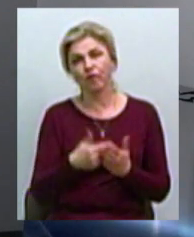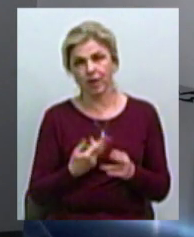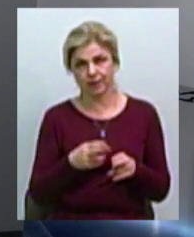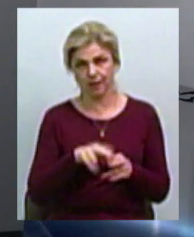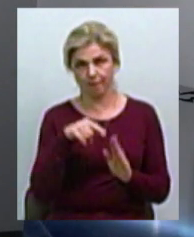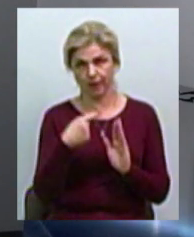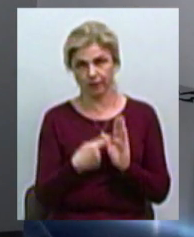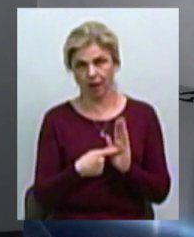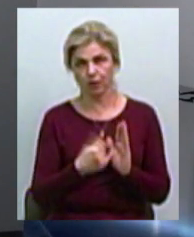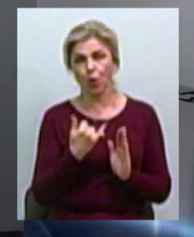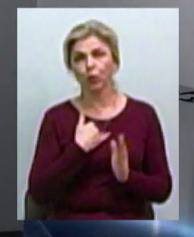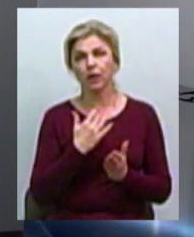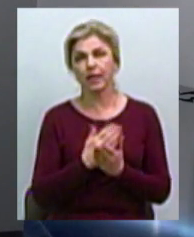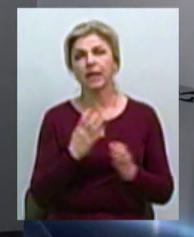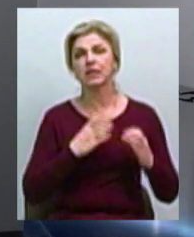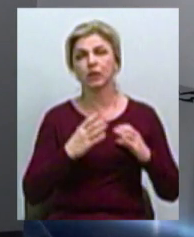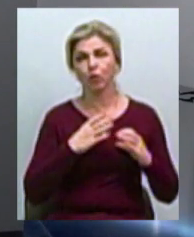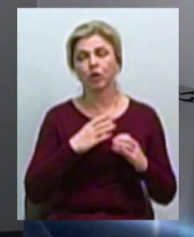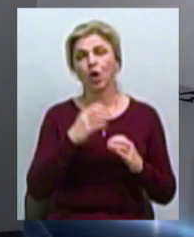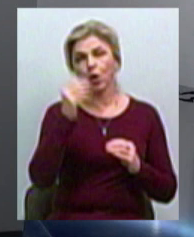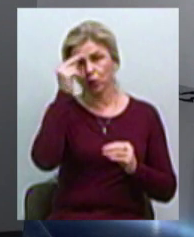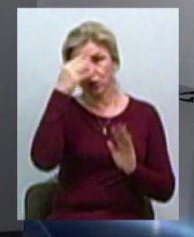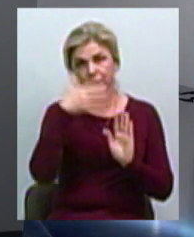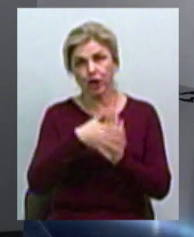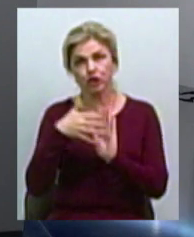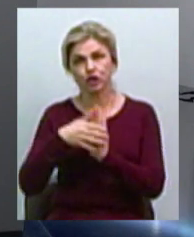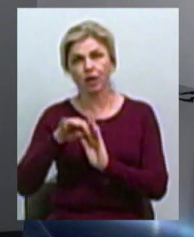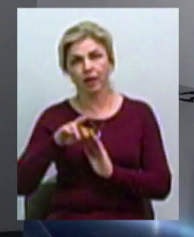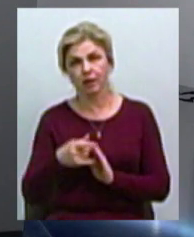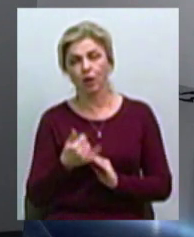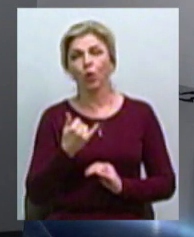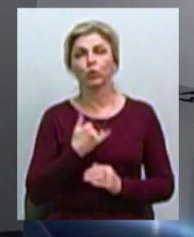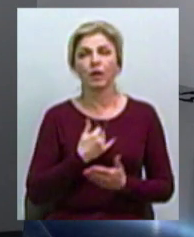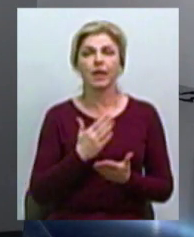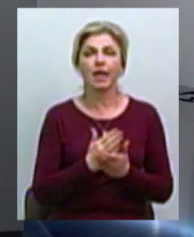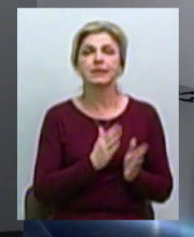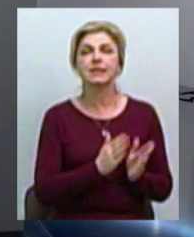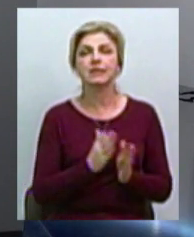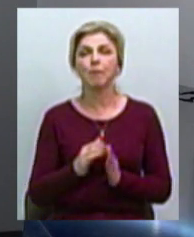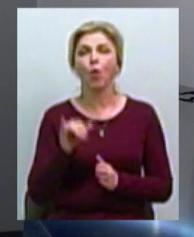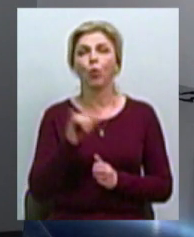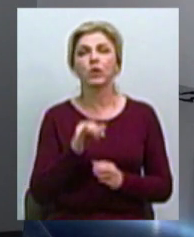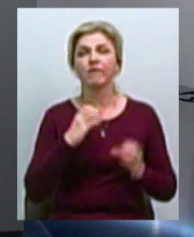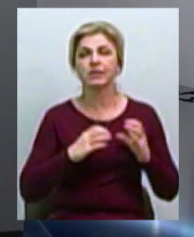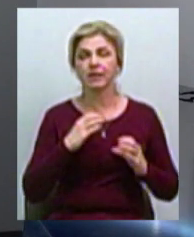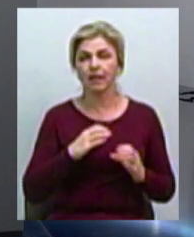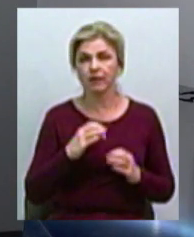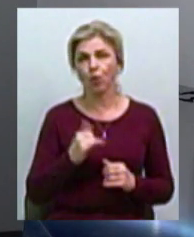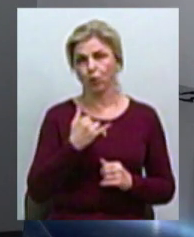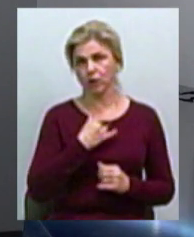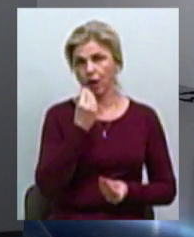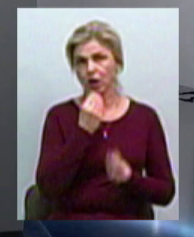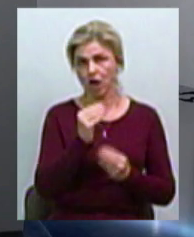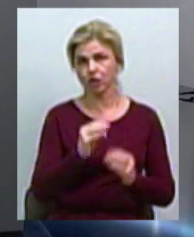є Інститут стратегічних досліджень, у нас є система університетів, у нас є фактично найкращі в світі,